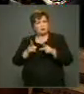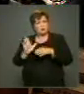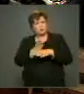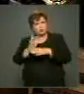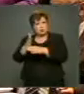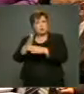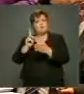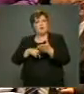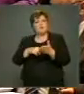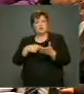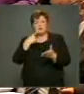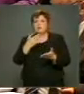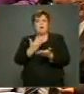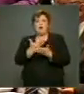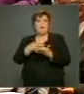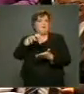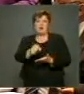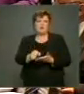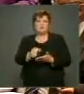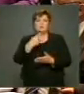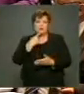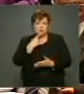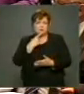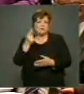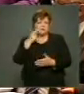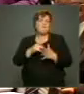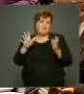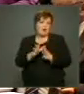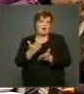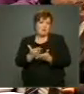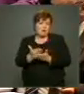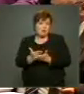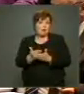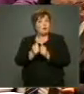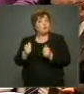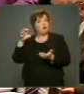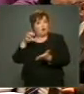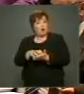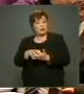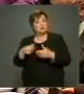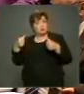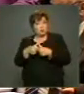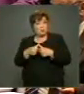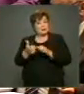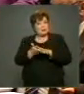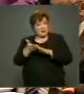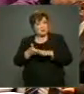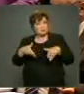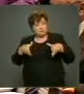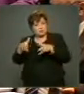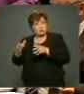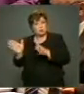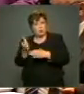varattu liian vähän rahaa, ja niukempaa rahaa. Mutta hallitus lupaa perusväylästön kunnossapitoon, niin kuin äsken